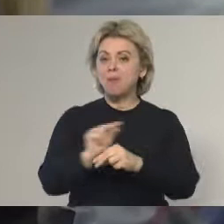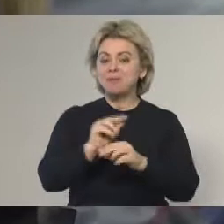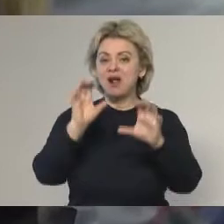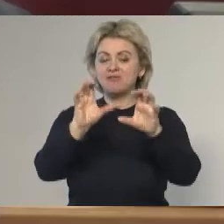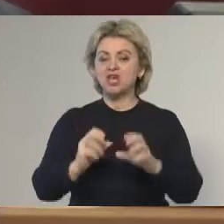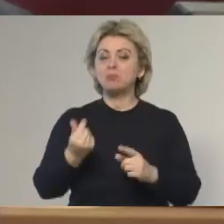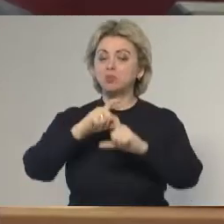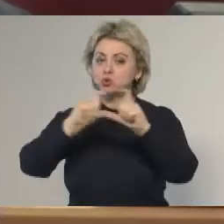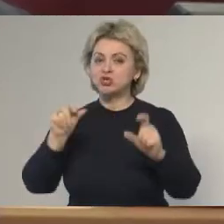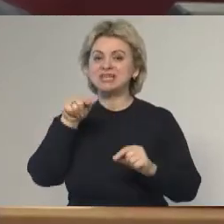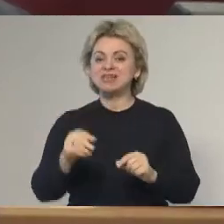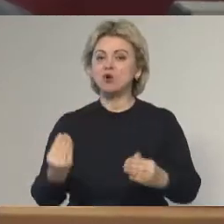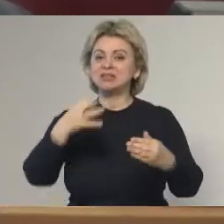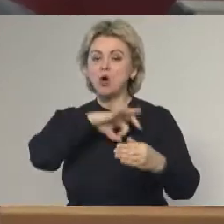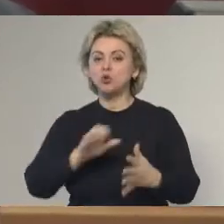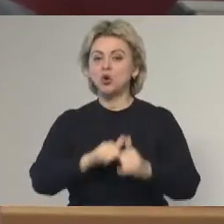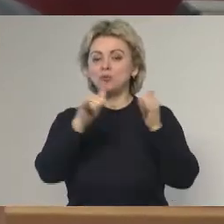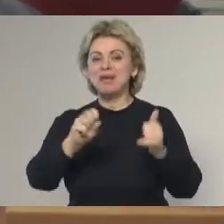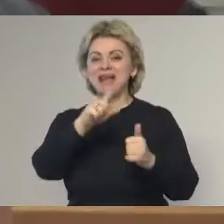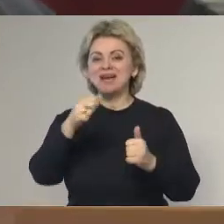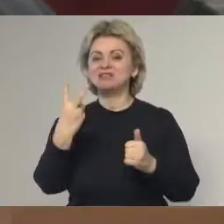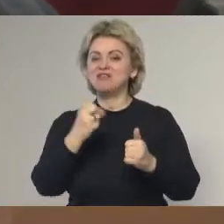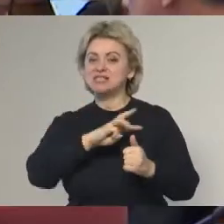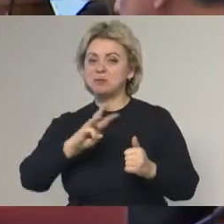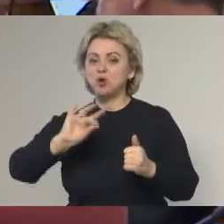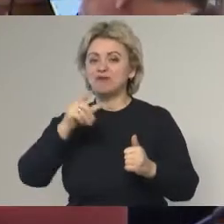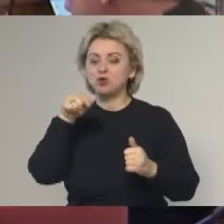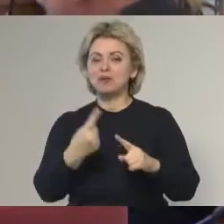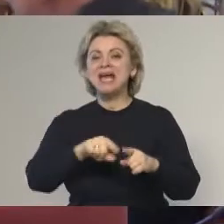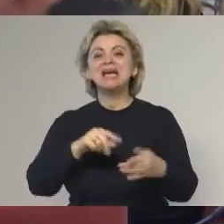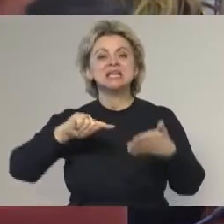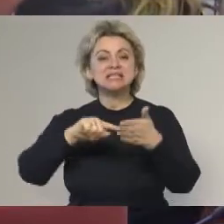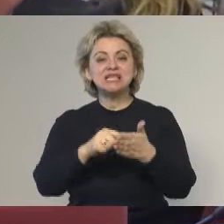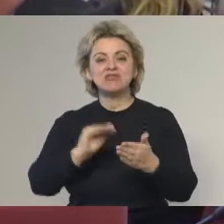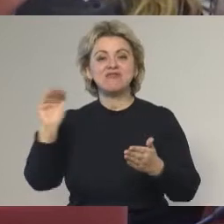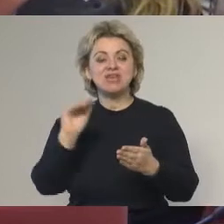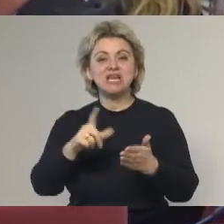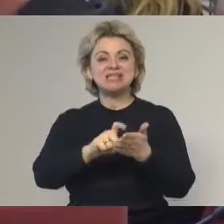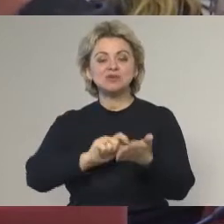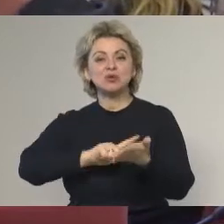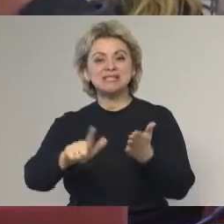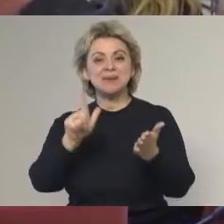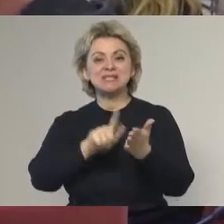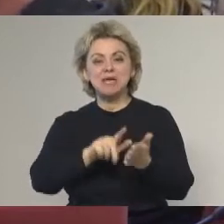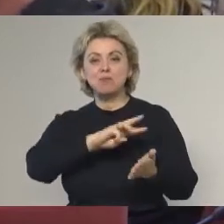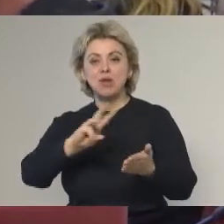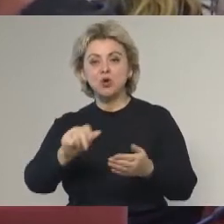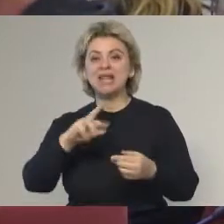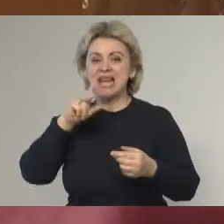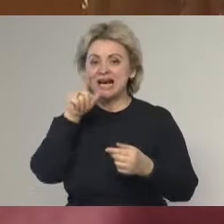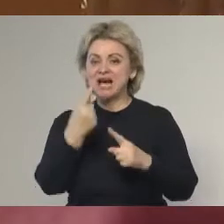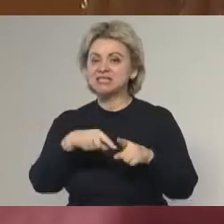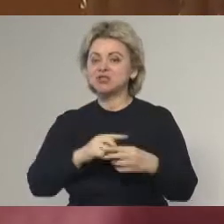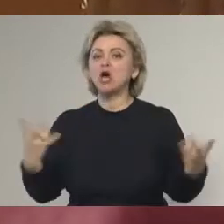закон о бюджете. Его доходы выросли на 1 200 000 000 рублей. Это целевые федеральные 777 миллионов на лекарства